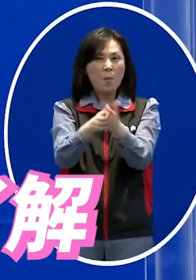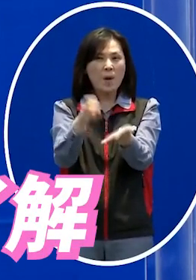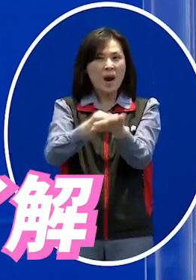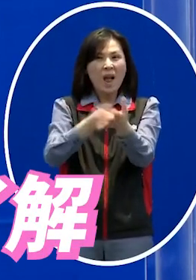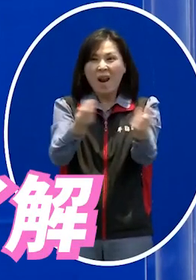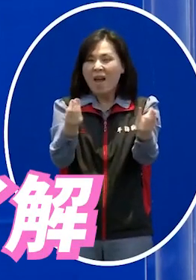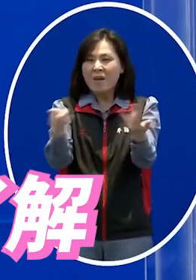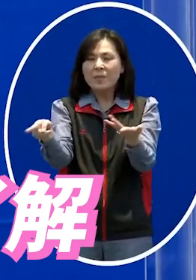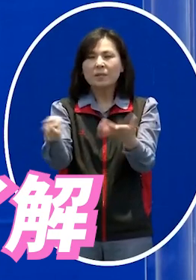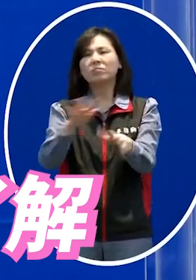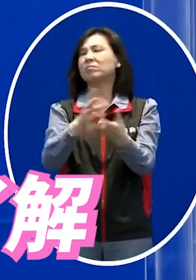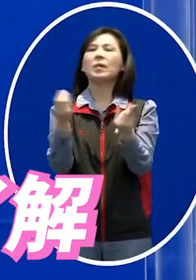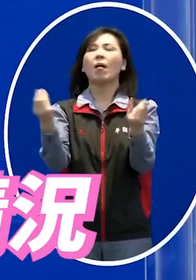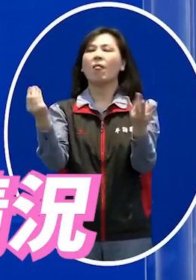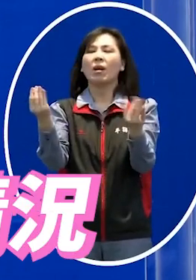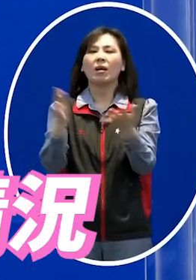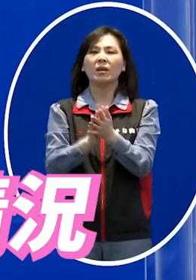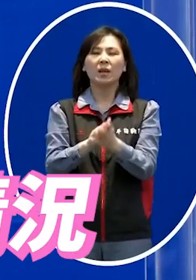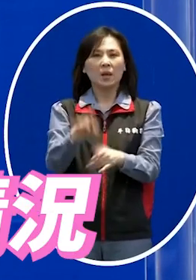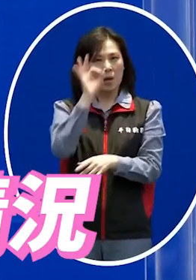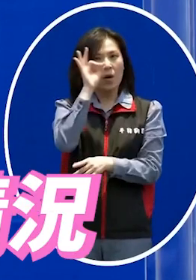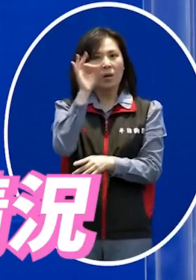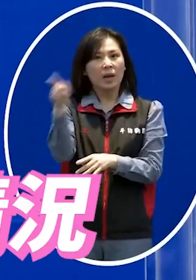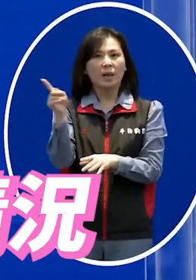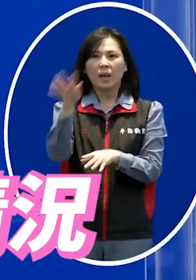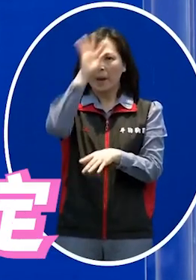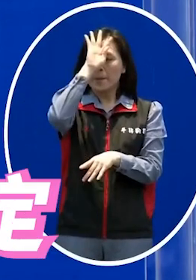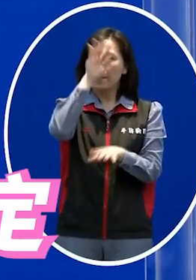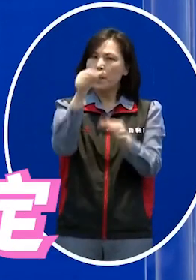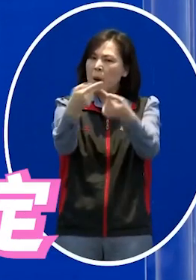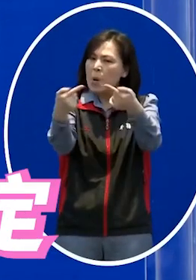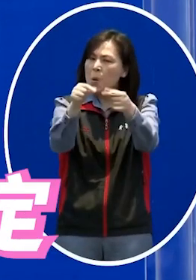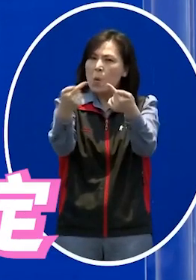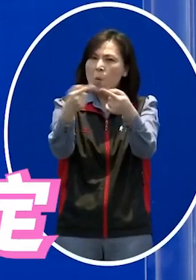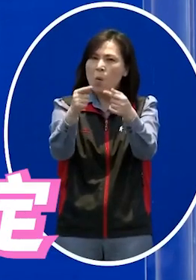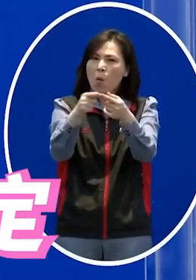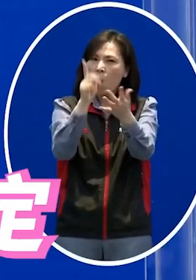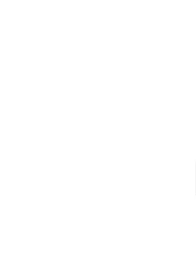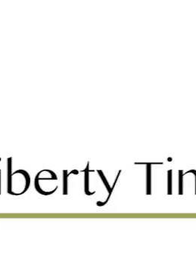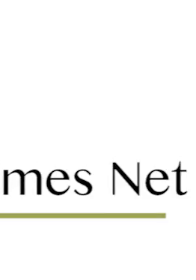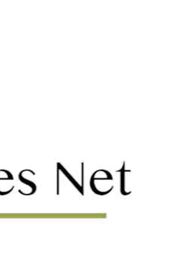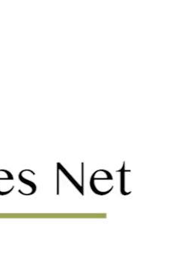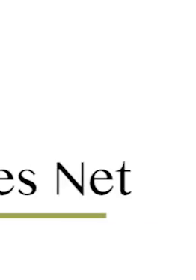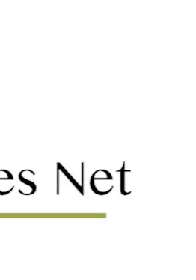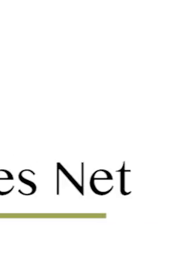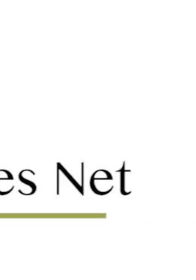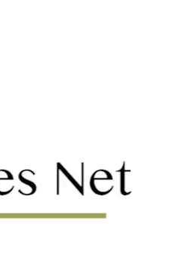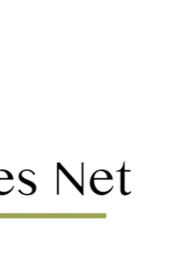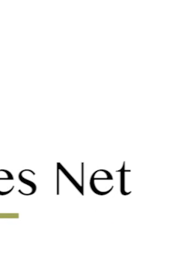时序跟病毒的了解跟这个疫情的了解情况所做的各样的决定。